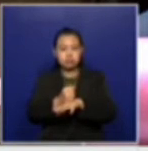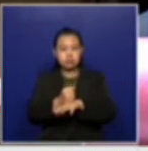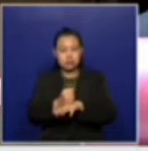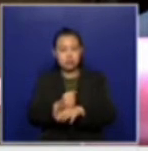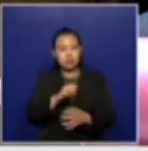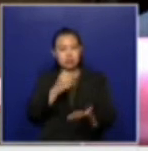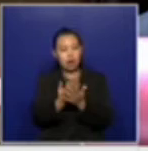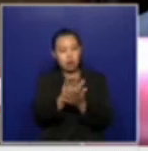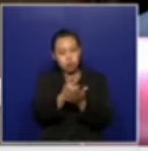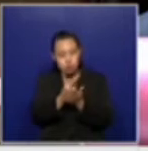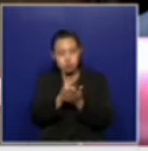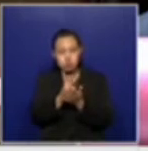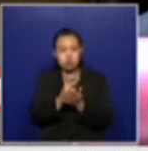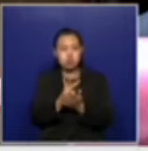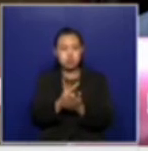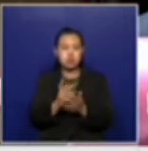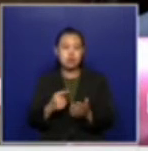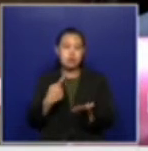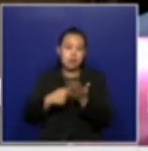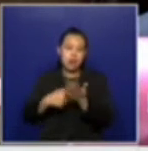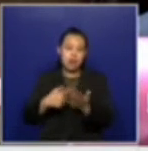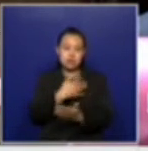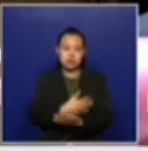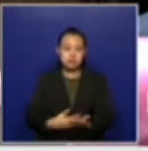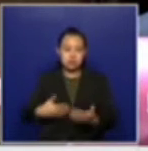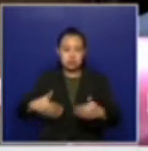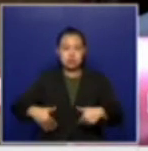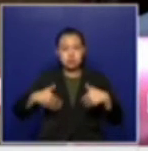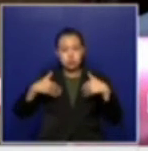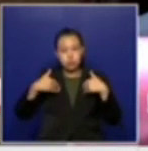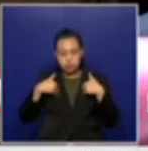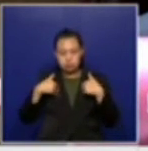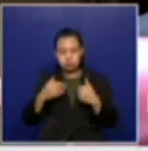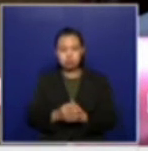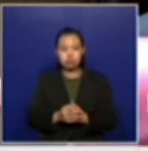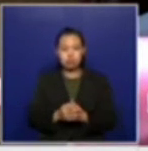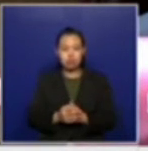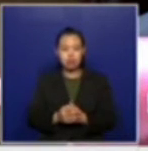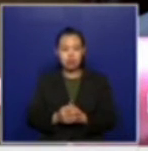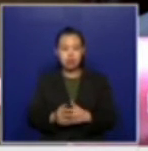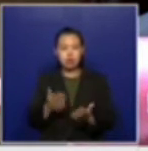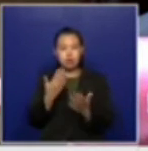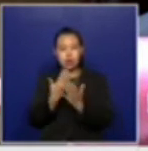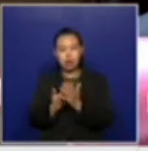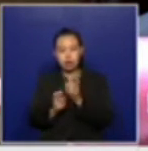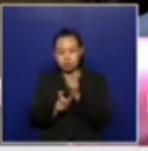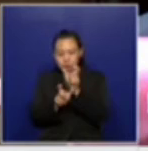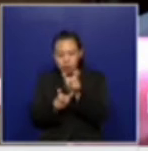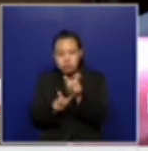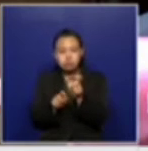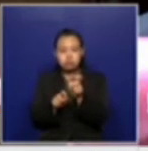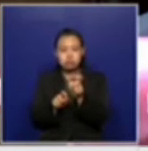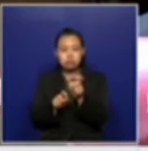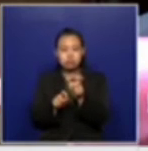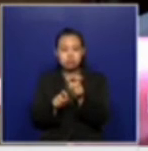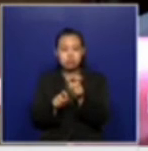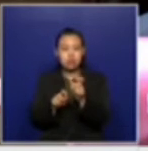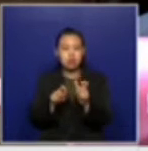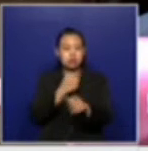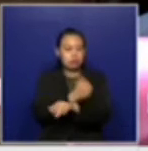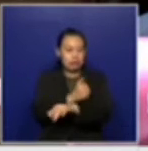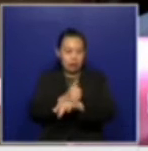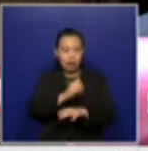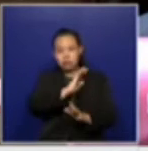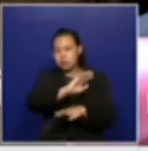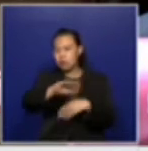กันชีวิตค่าธรรมเนียมค้ำประกันค่าจัดการค้ำประกัน ซึ่งระเบียบดังกล่าวนี้ค่าธรรมเนียมเหล่านี้